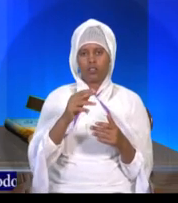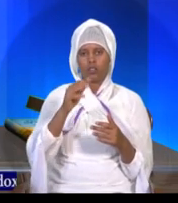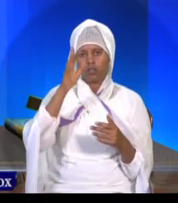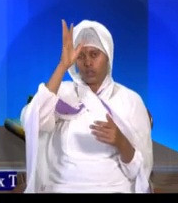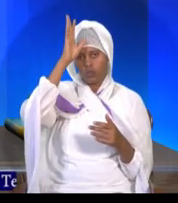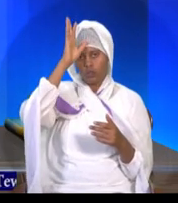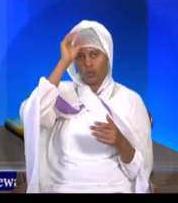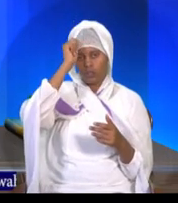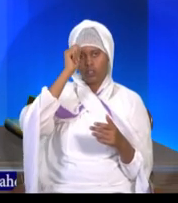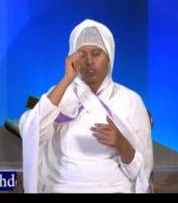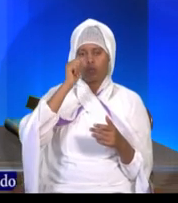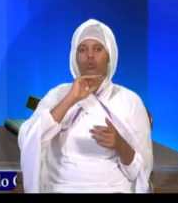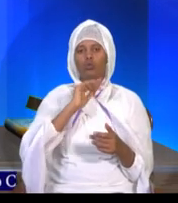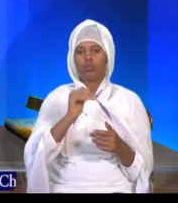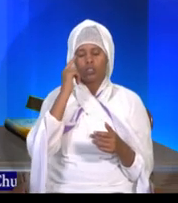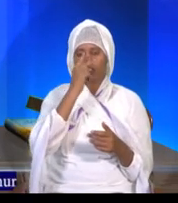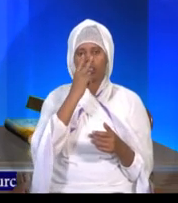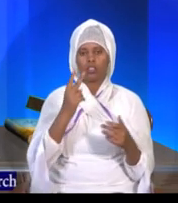ተቆልዓ ከይነግረለ ኢሎም ነቲ ቆልዓ ቀተለዎ